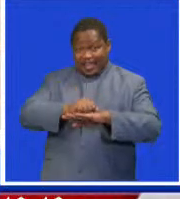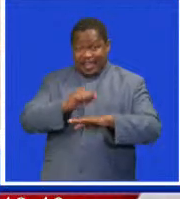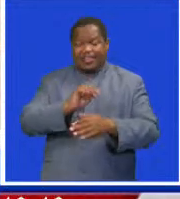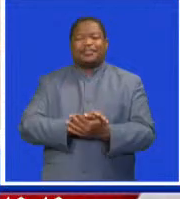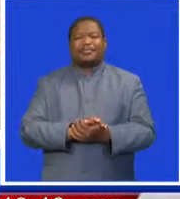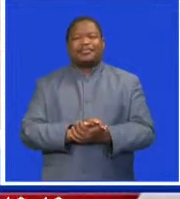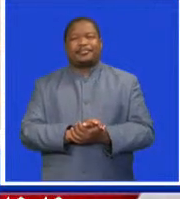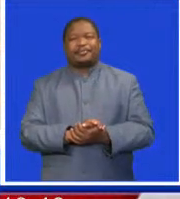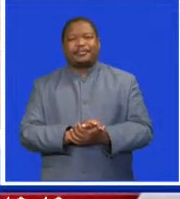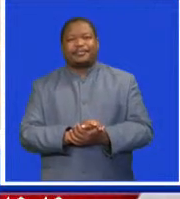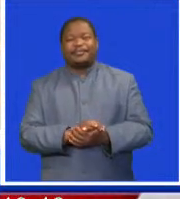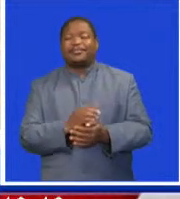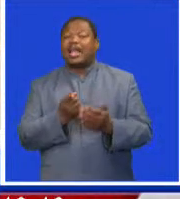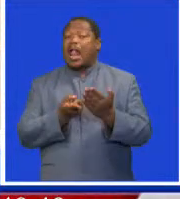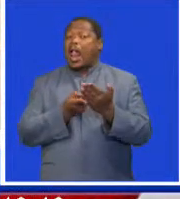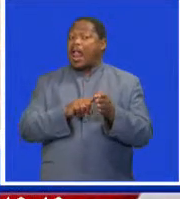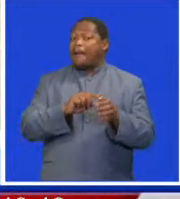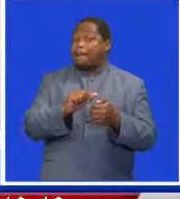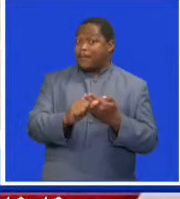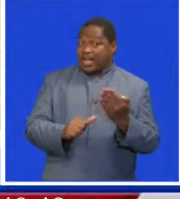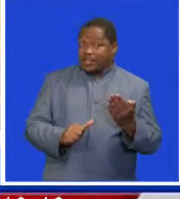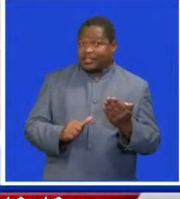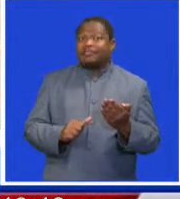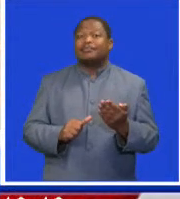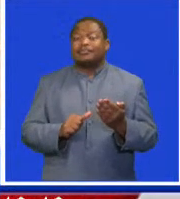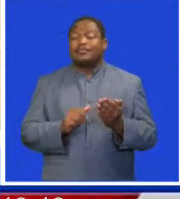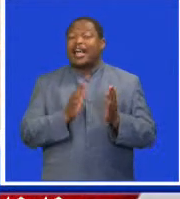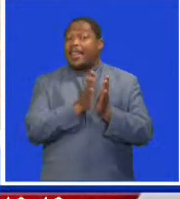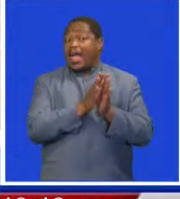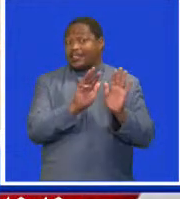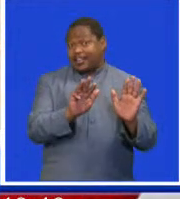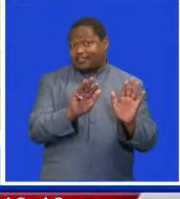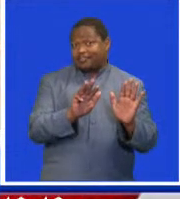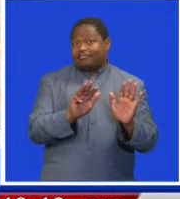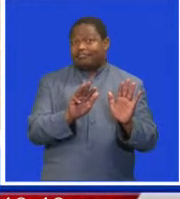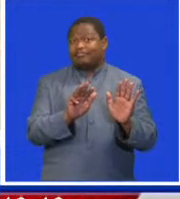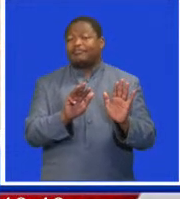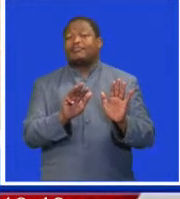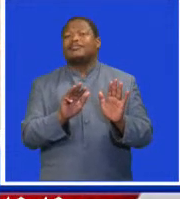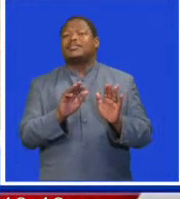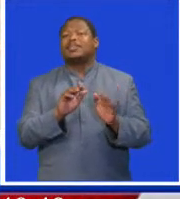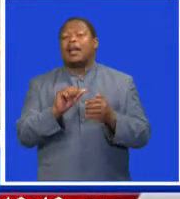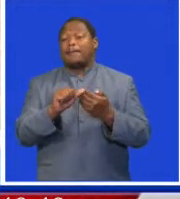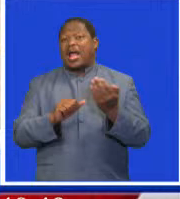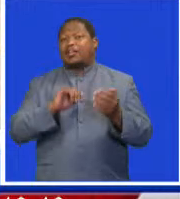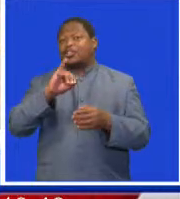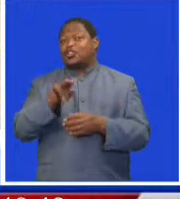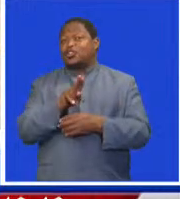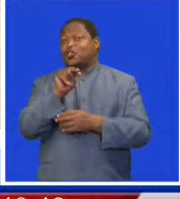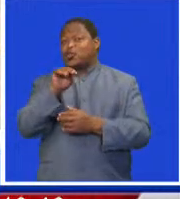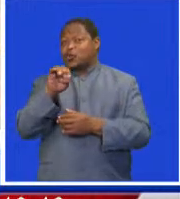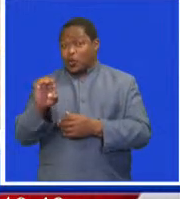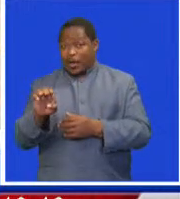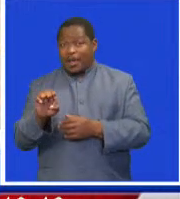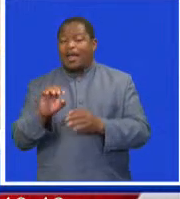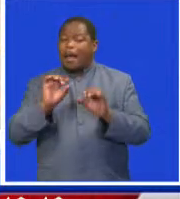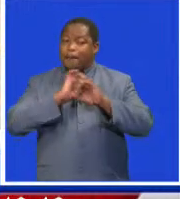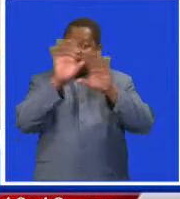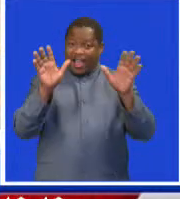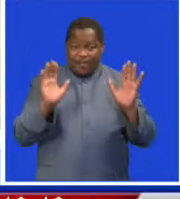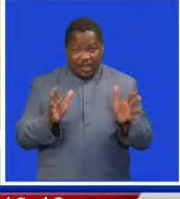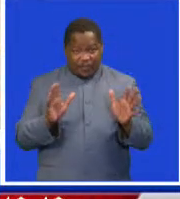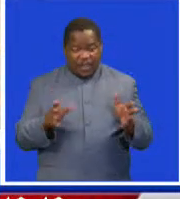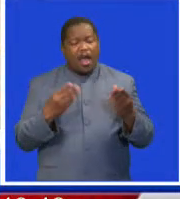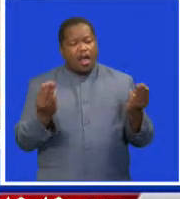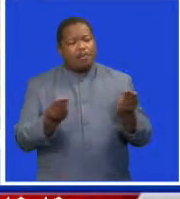ukuthi ema communities nebantu labanakekela imvelo abafake ticelo. Singasho nje ukuthi umdlandla ube